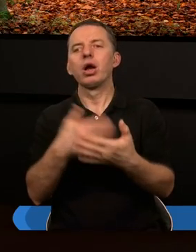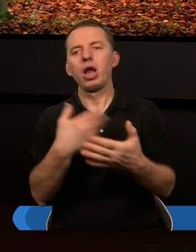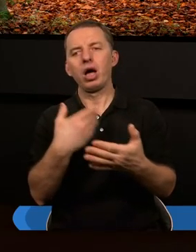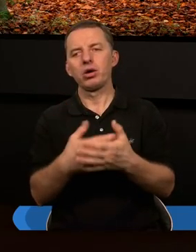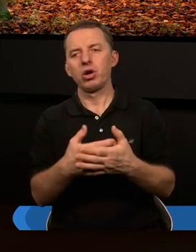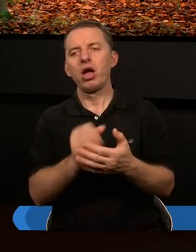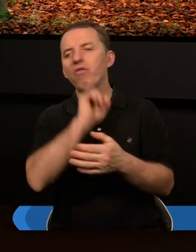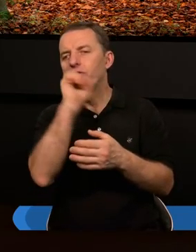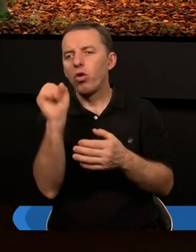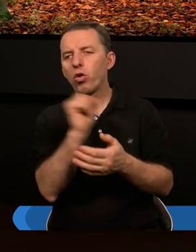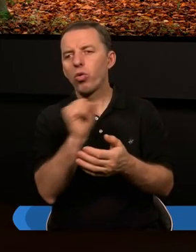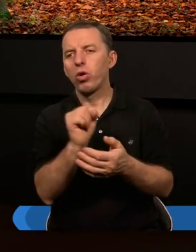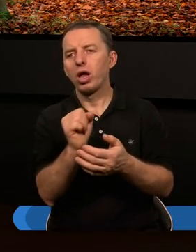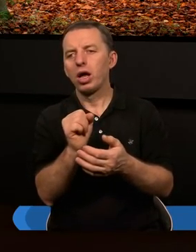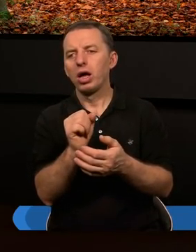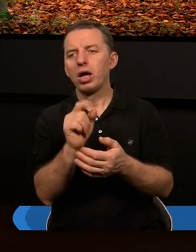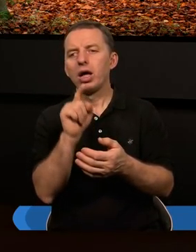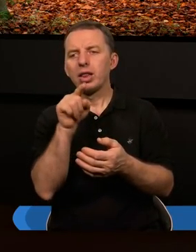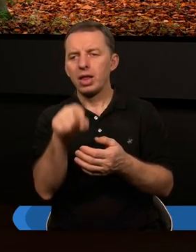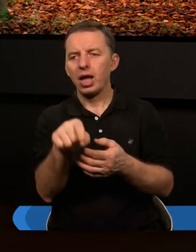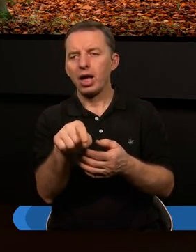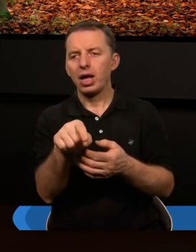dlaczego w ogóle te